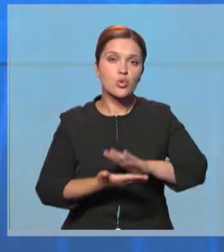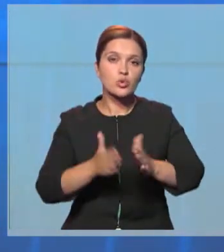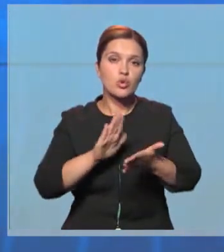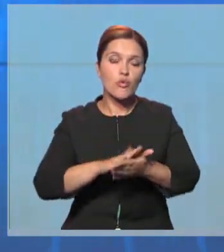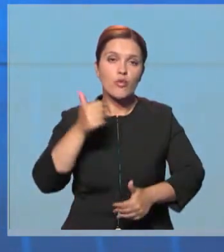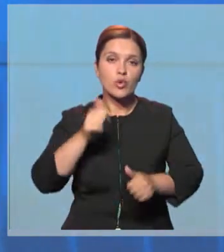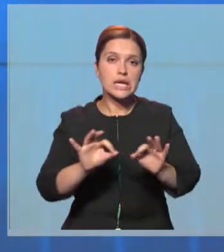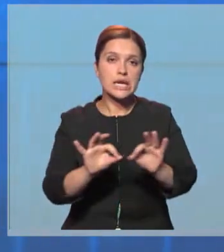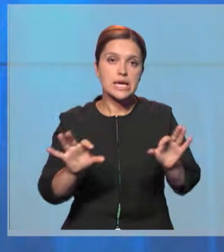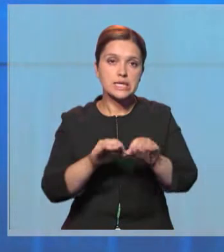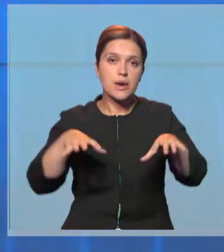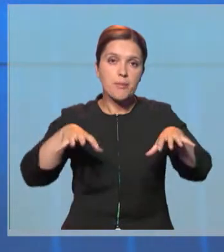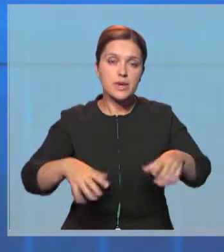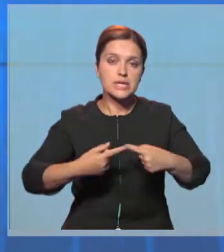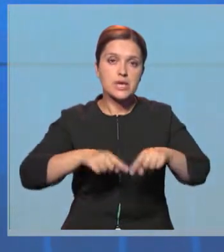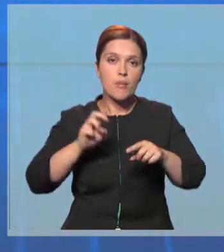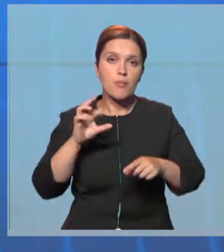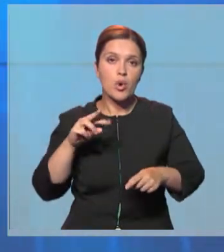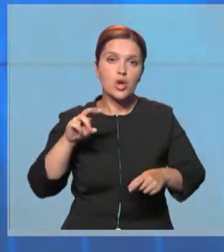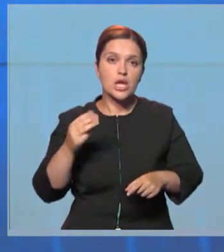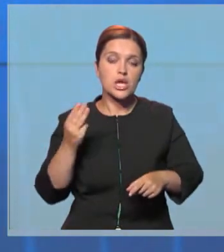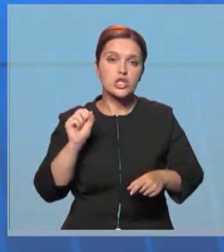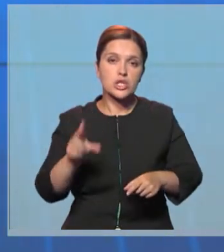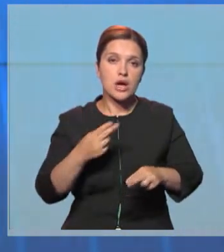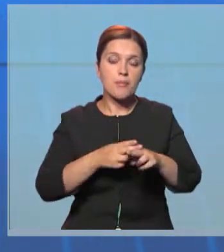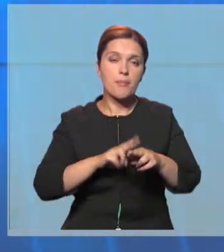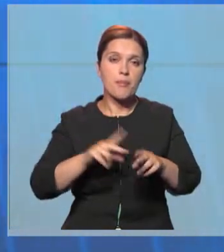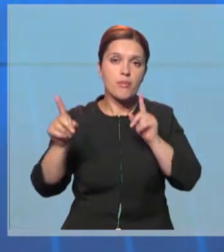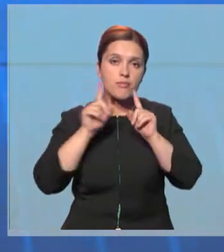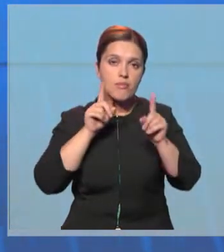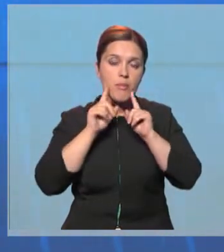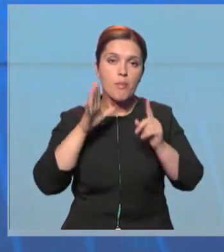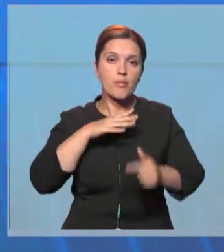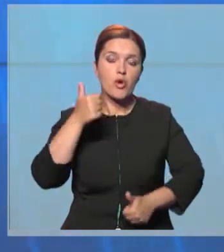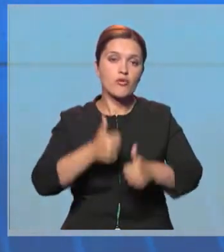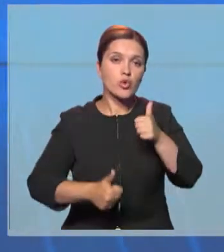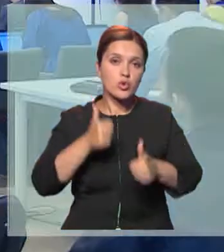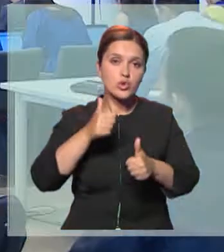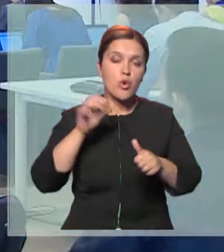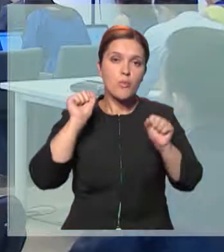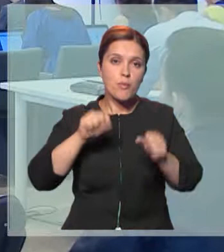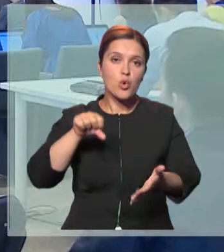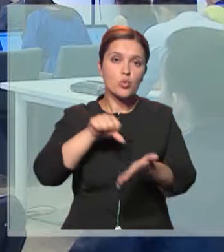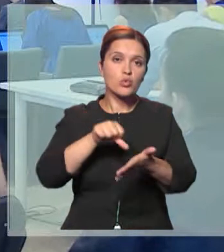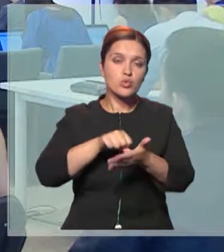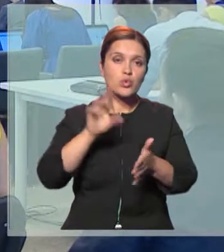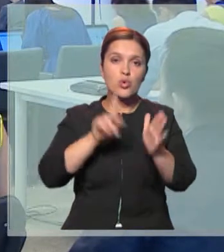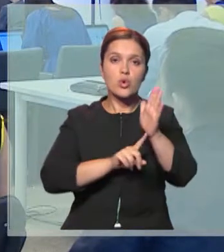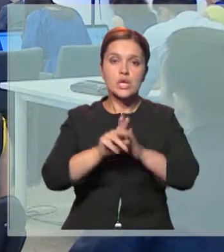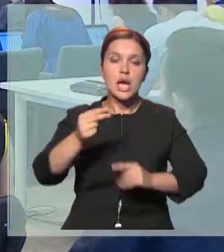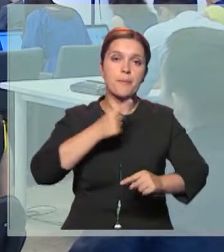рассказал председатель Совета Ассоциации Булаша Куандык Бишимбаев на брифинге в СЦК. В конкурсе стартапов могут участвовать